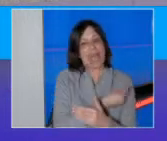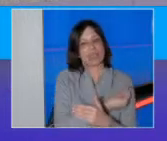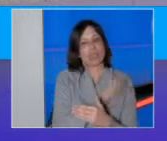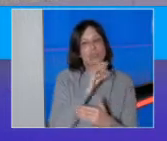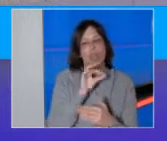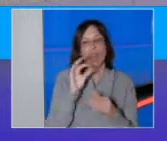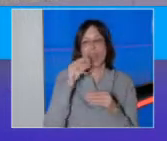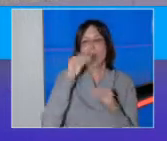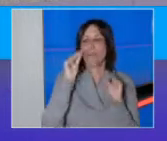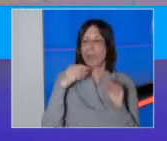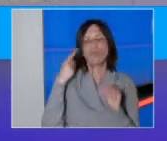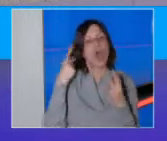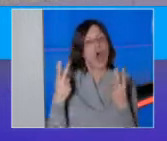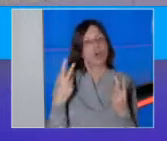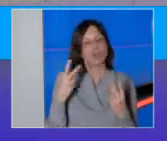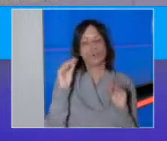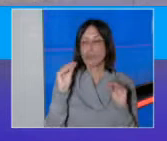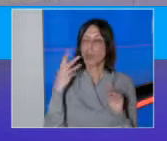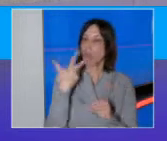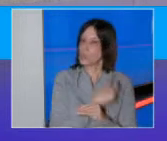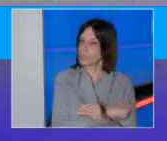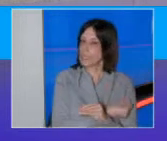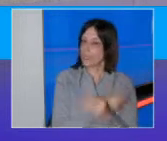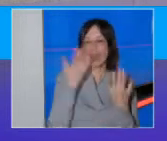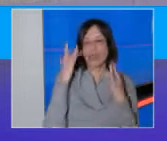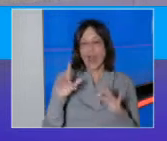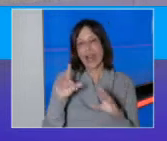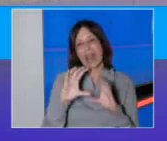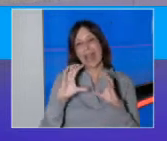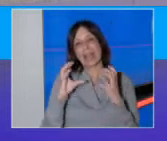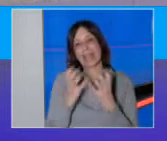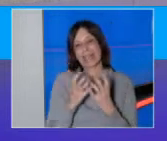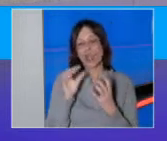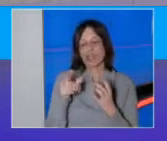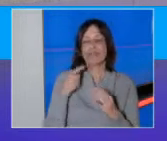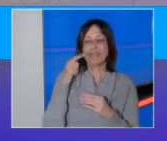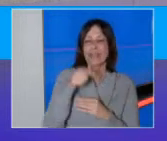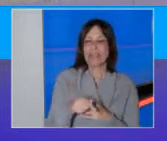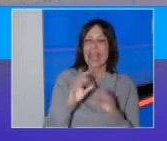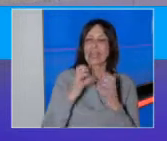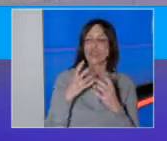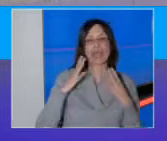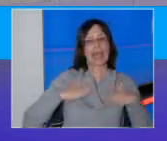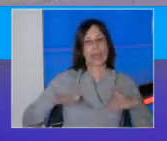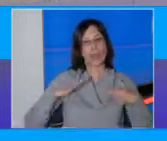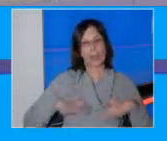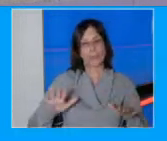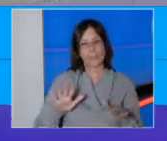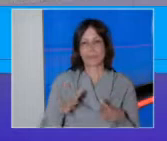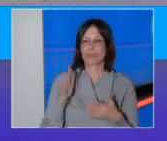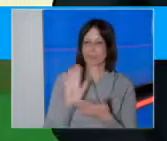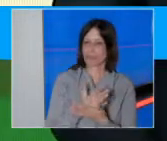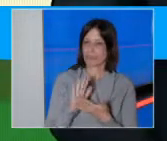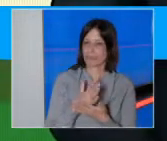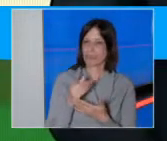יהיו מחוסנים, שידאגו לבריאות שלהם, הם צריכים להגיע לכיתות רגועים. טוב, עכשיו בוא נדבר על ההחלטה עצמה. על פי המומחים